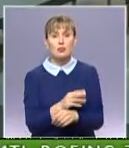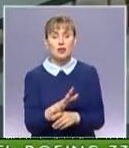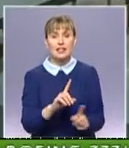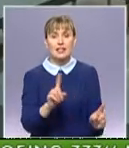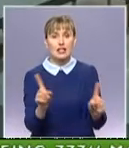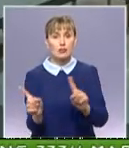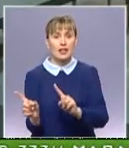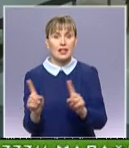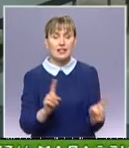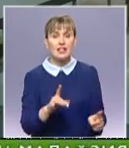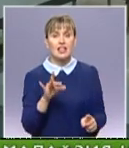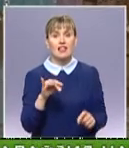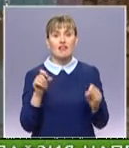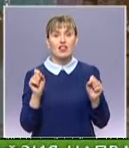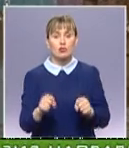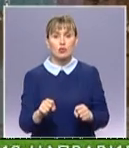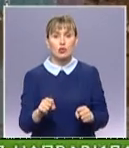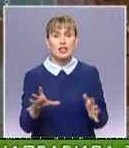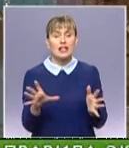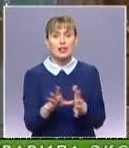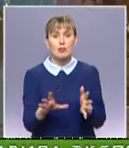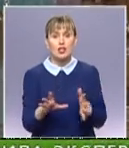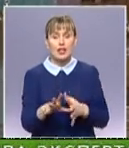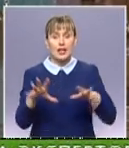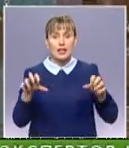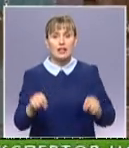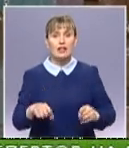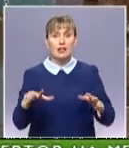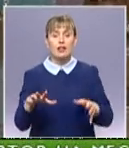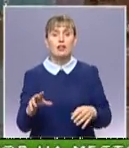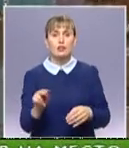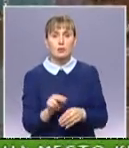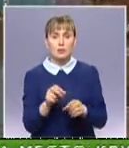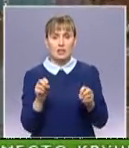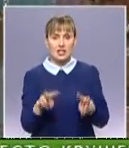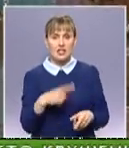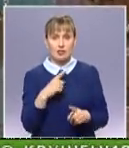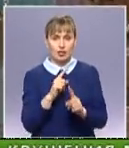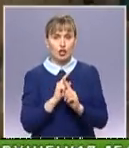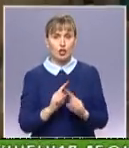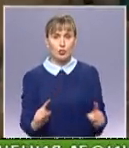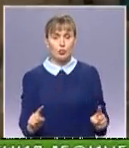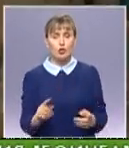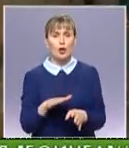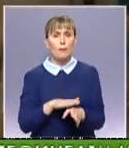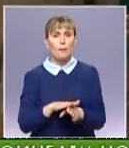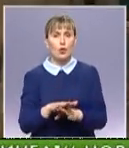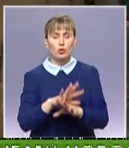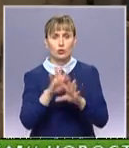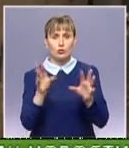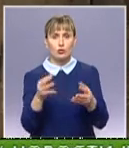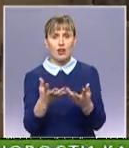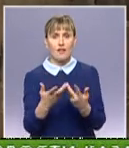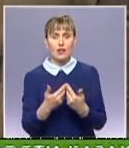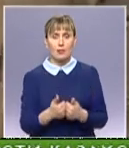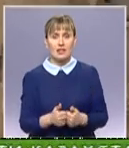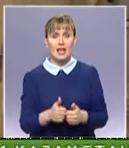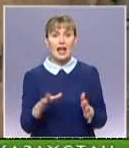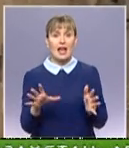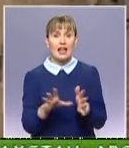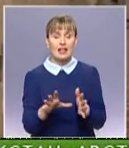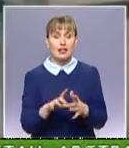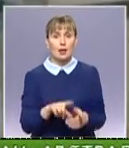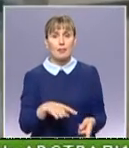стрелочного механизма и возможного скачка напряжения, специалисты исключили. Система управления полностью автоматизирована, а